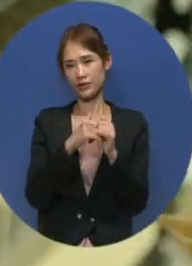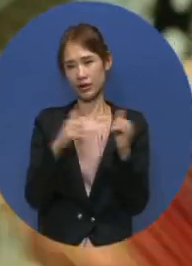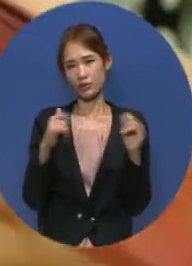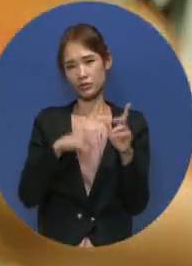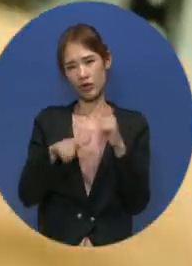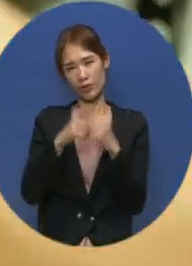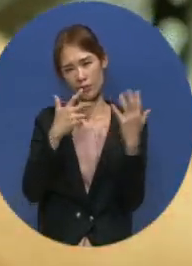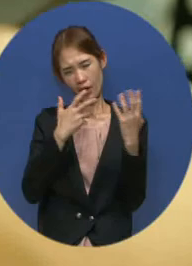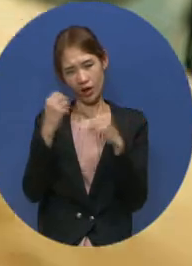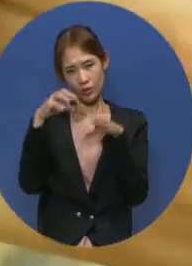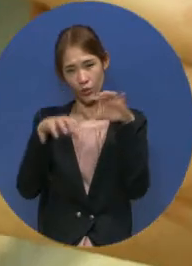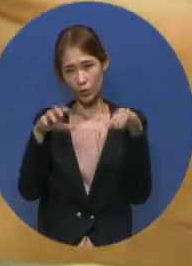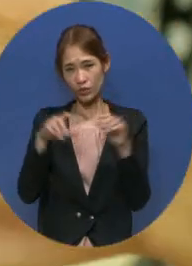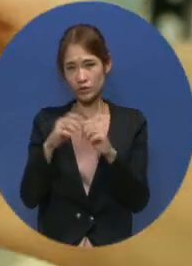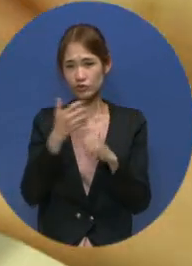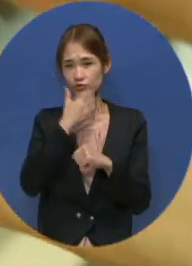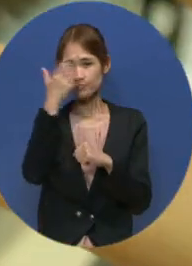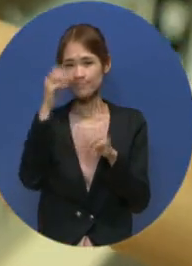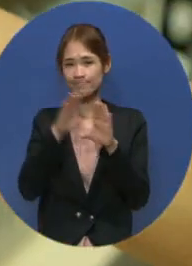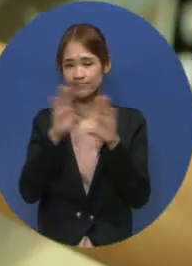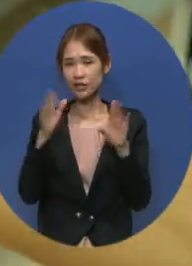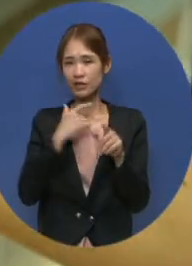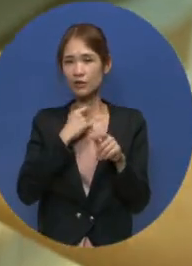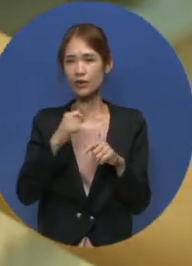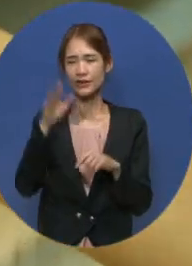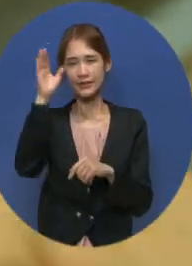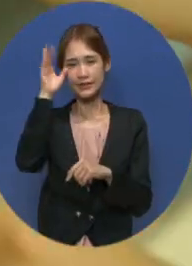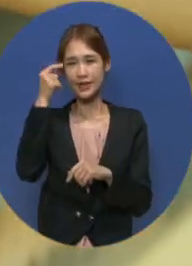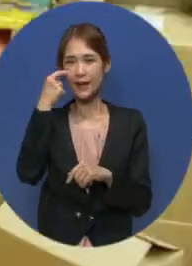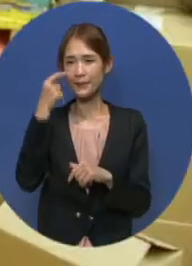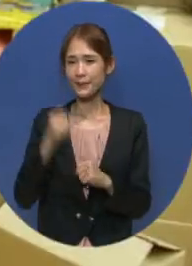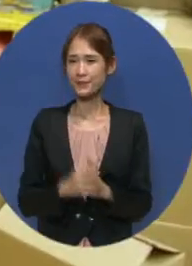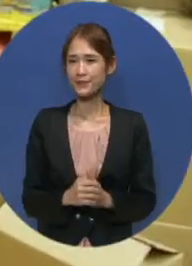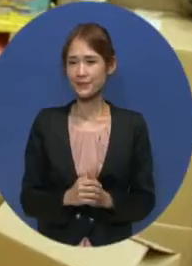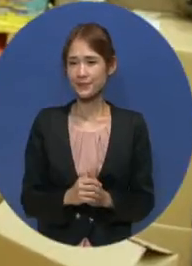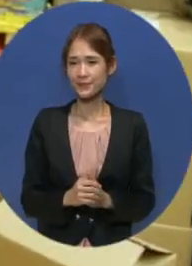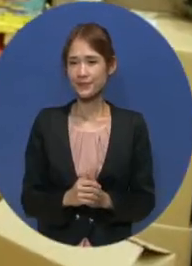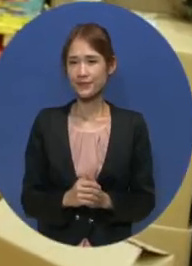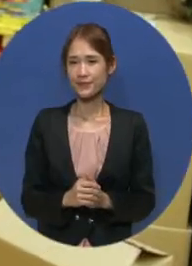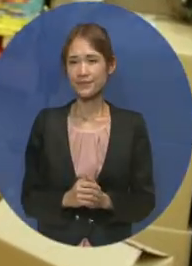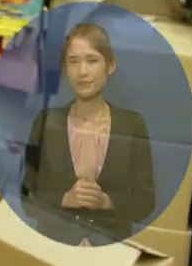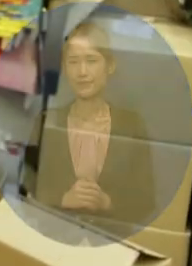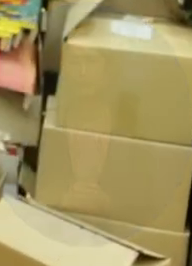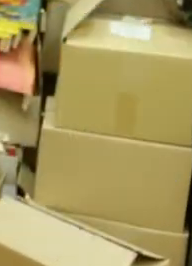많은 곳에서 꿈을 펼칠 수 있기를 기대해봅니다.